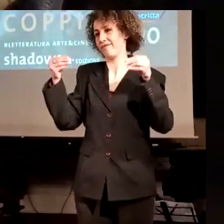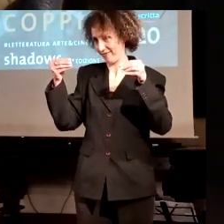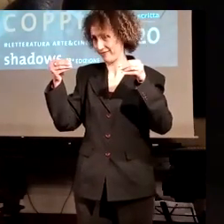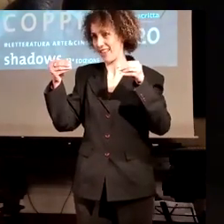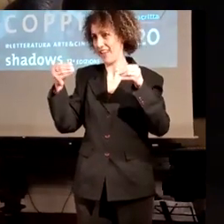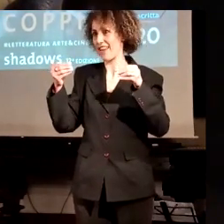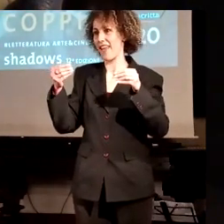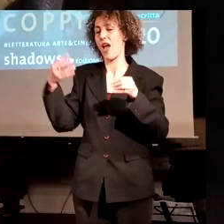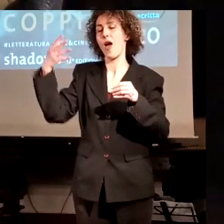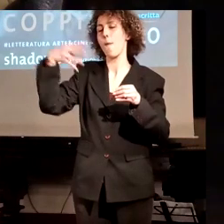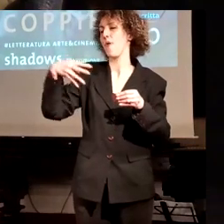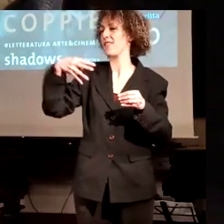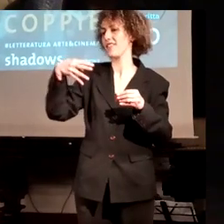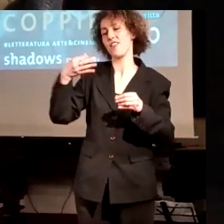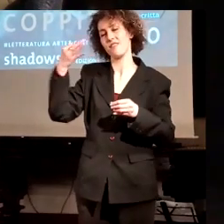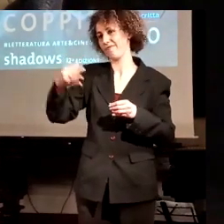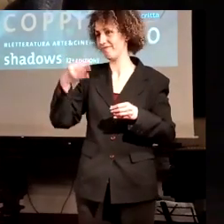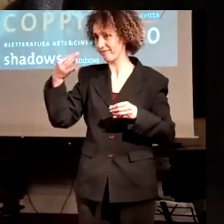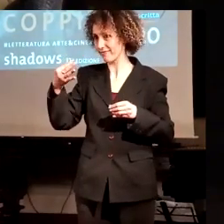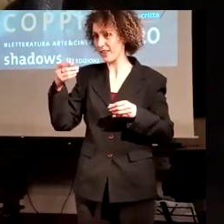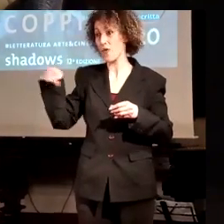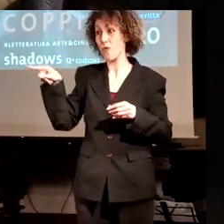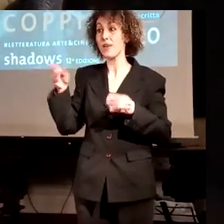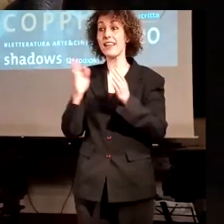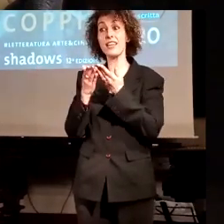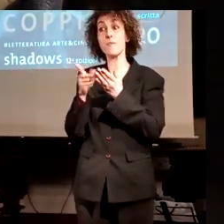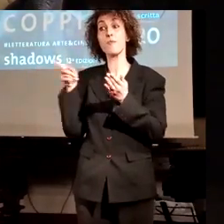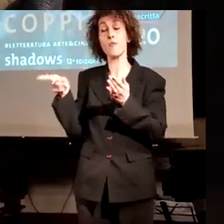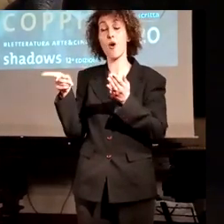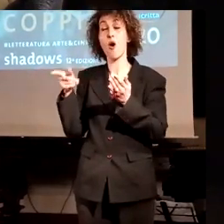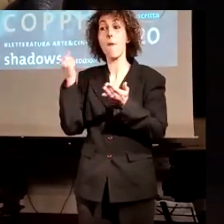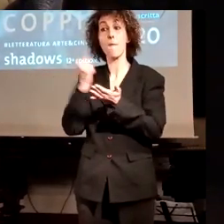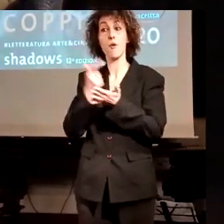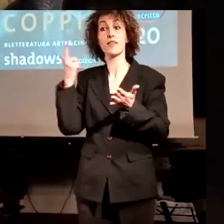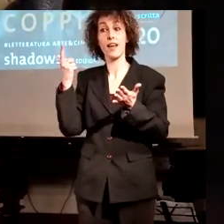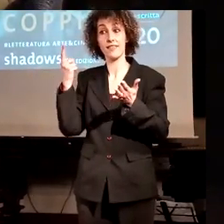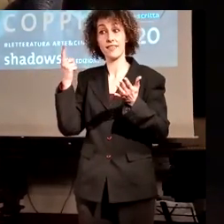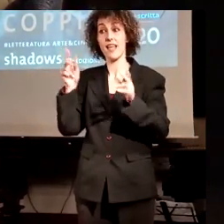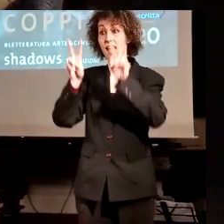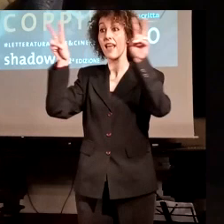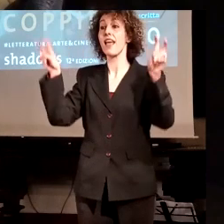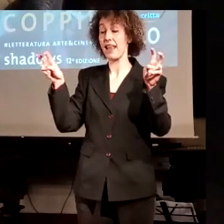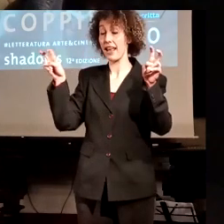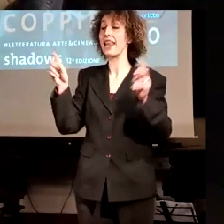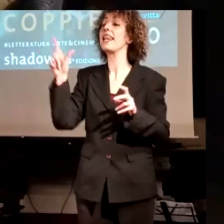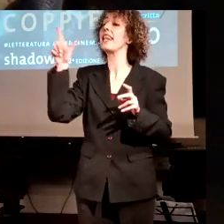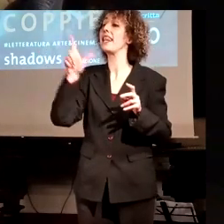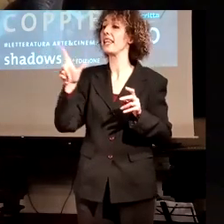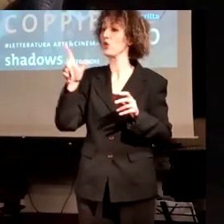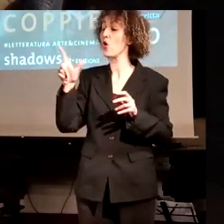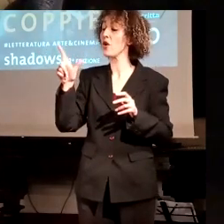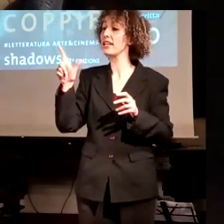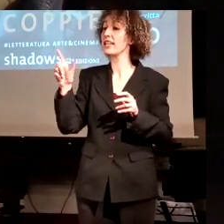all'interno della sua produzione un libro straordinariamente importante che elettori selvaggi che contiene nel